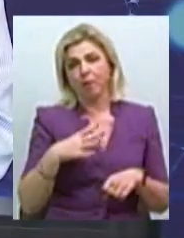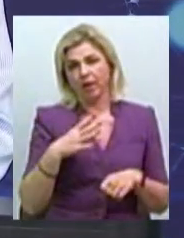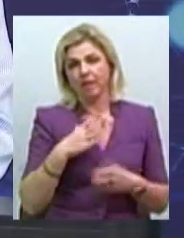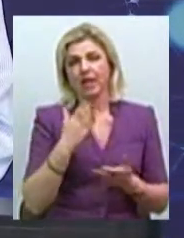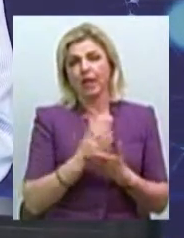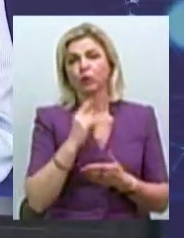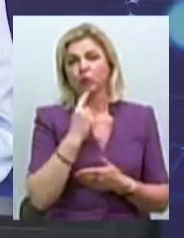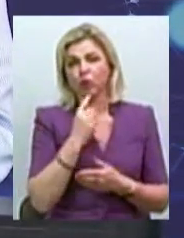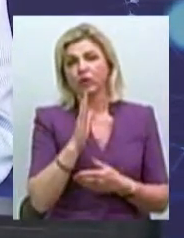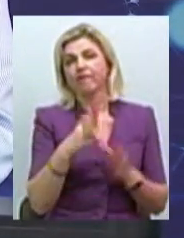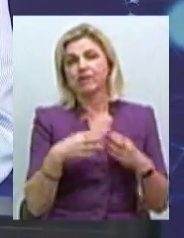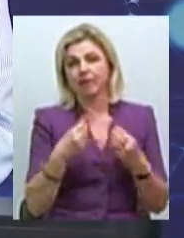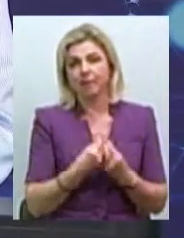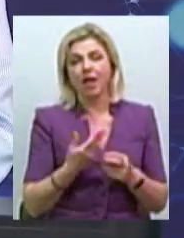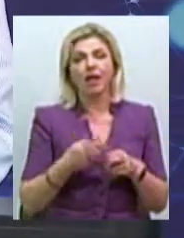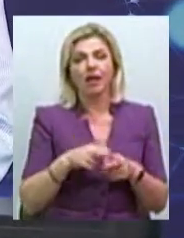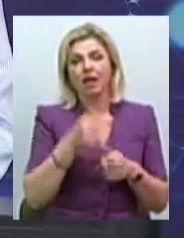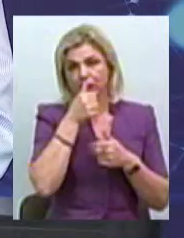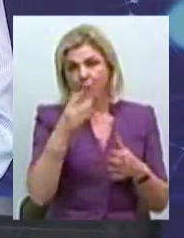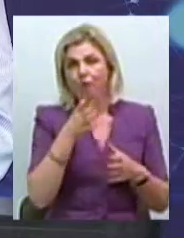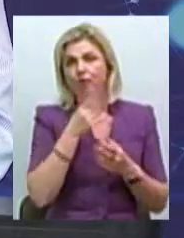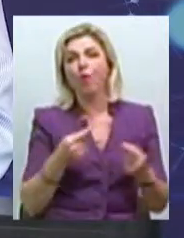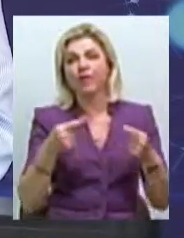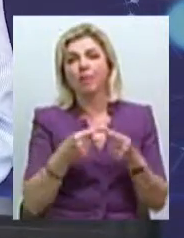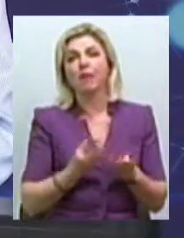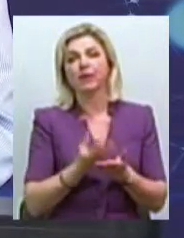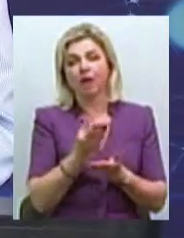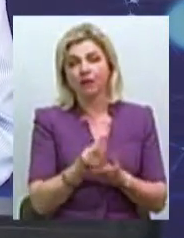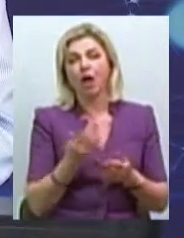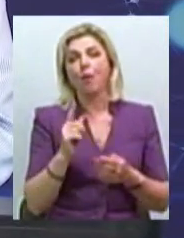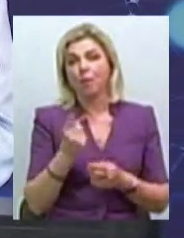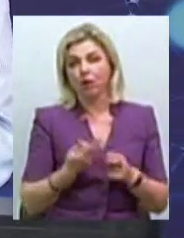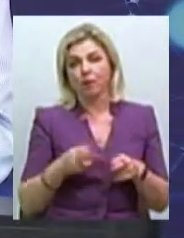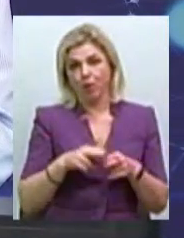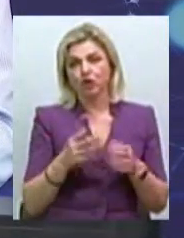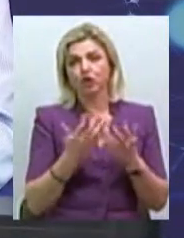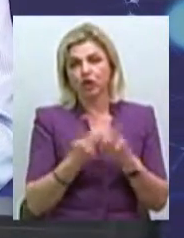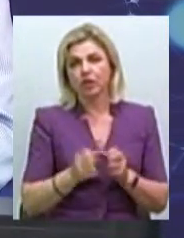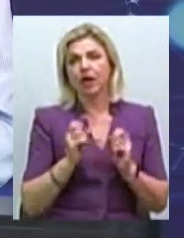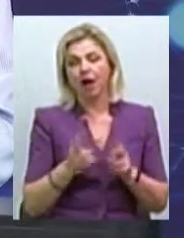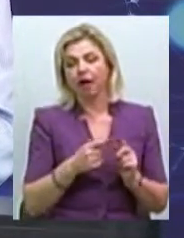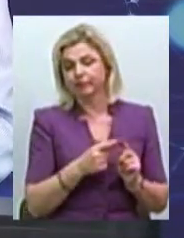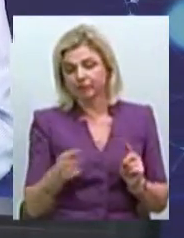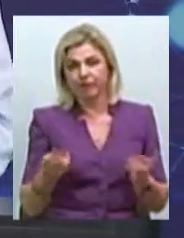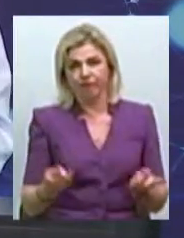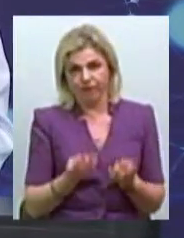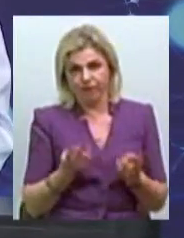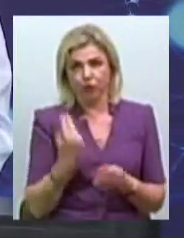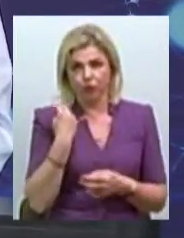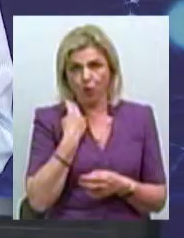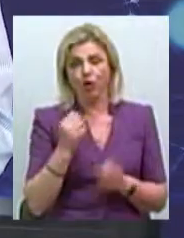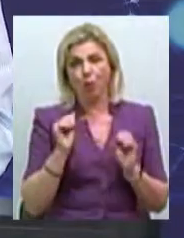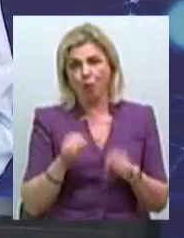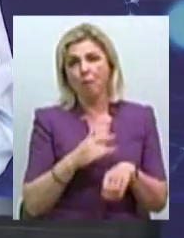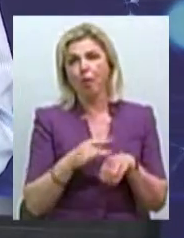сім'ї, які не можуть, ну, своєчасно сплатити, і тому ми рахуємо, що це поточний борг. Він може бути погашений одночасно сім'єю,